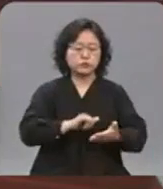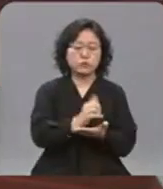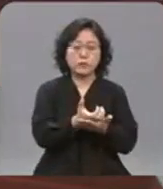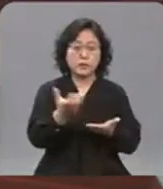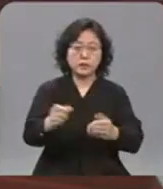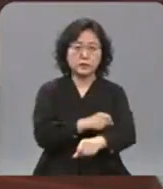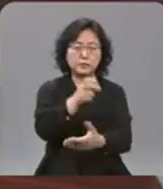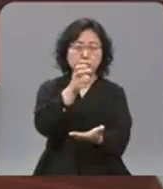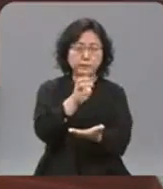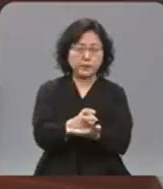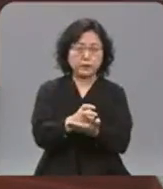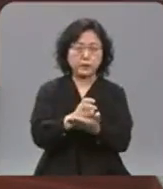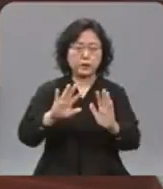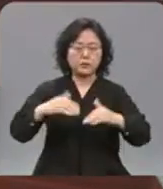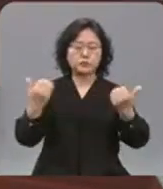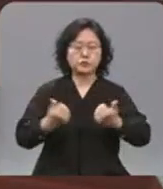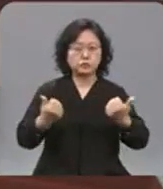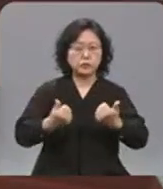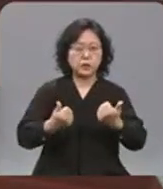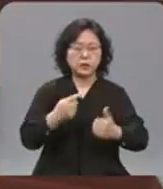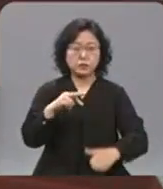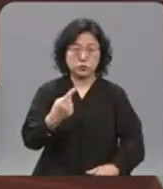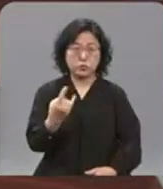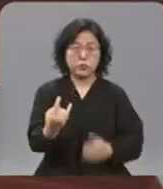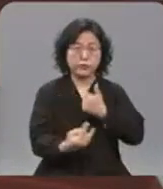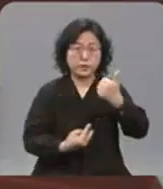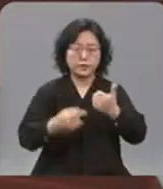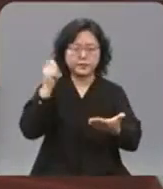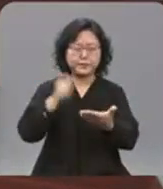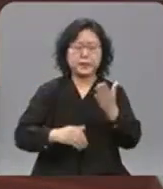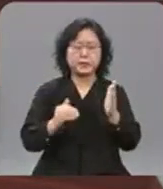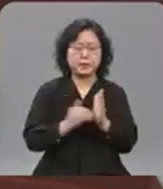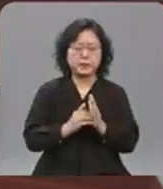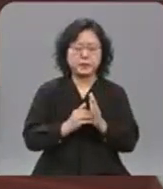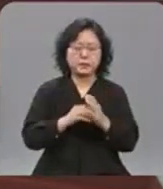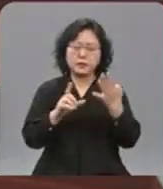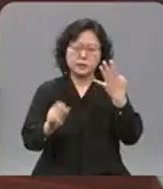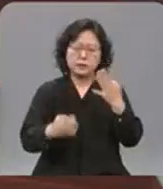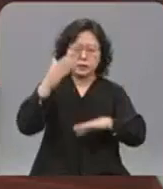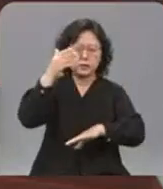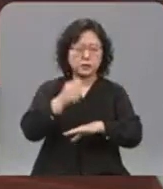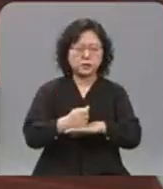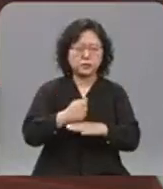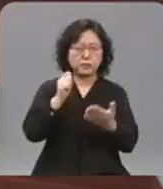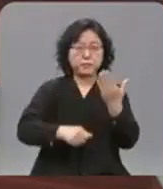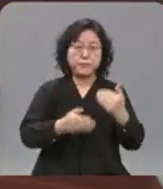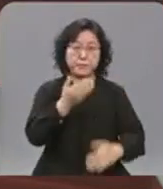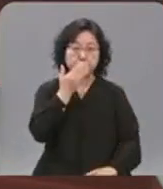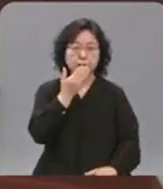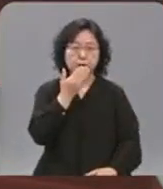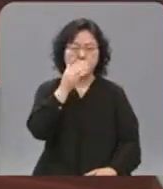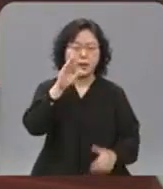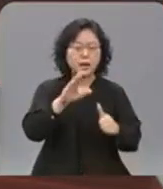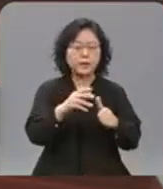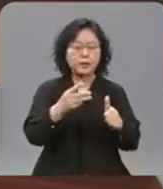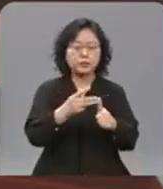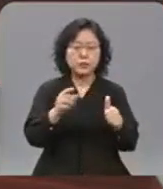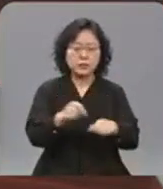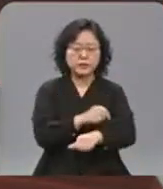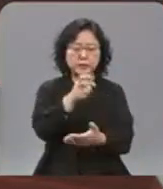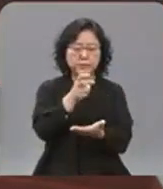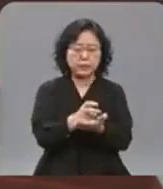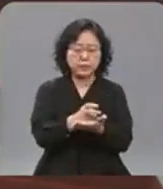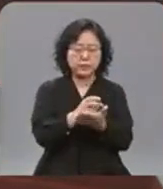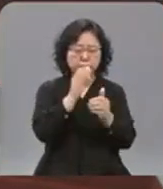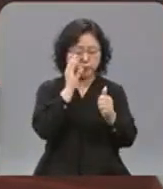군공항 이전 특별법이 국회 법안 소위를 넘어섰습니다. 이달 내 최종 통과가 유력한데요. 한평군이 이